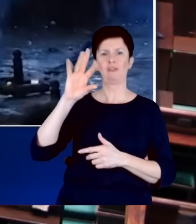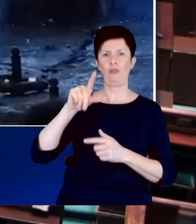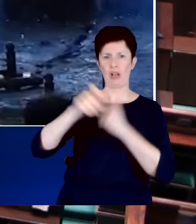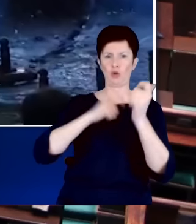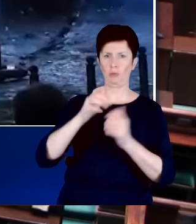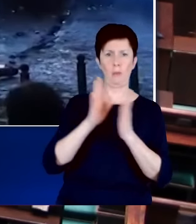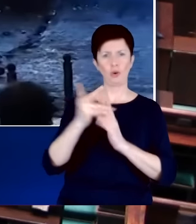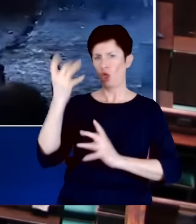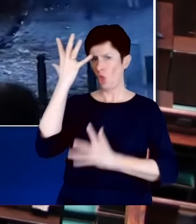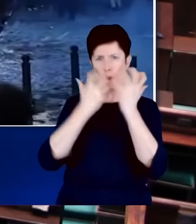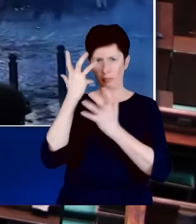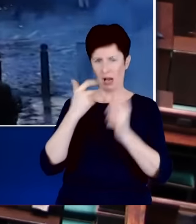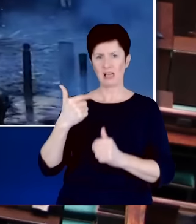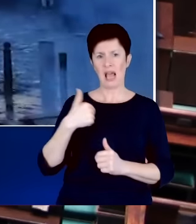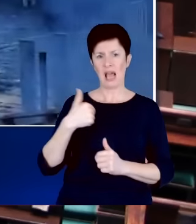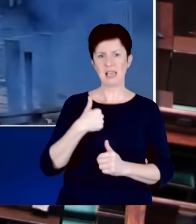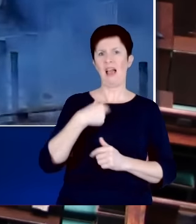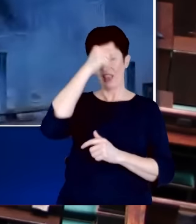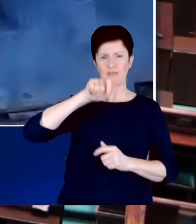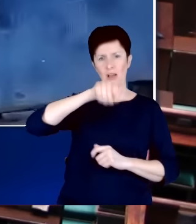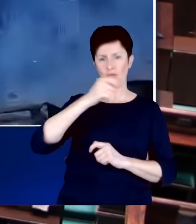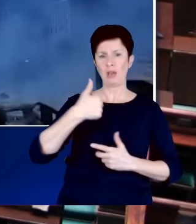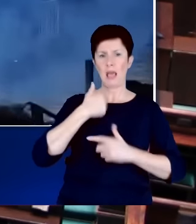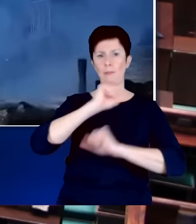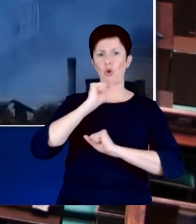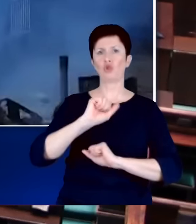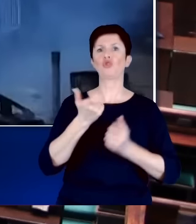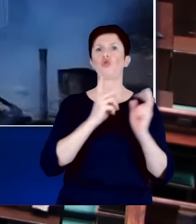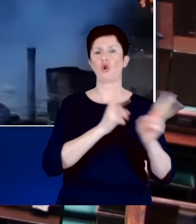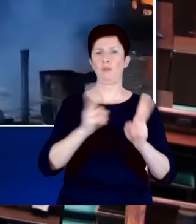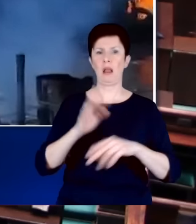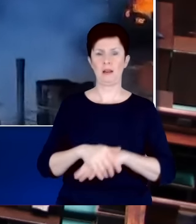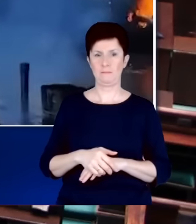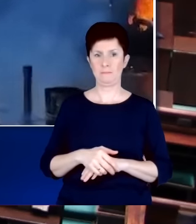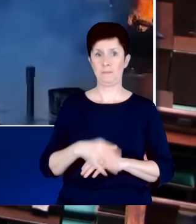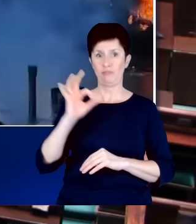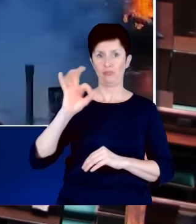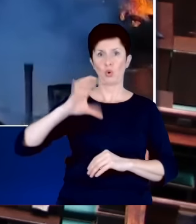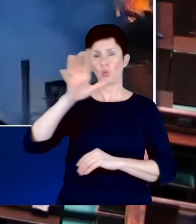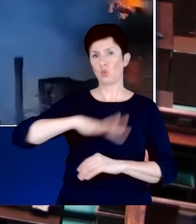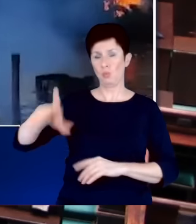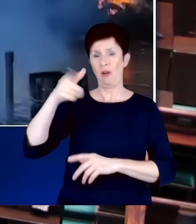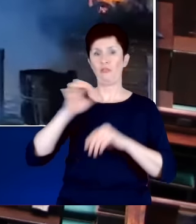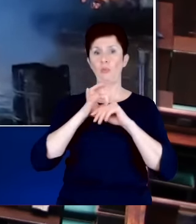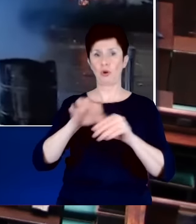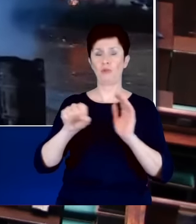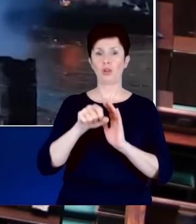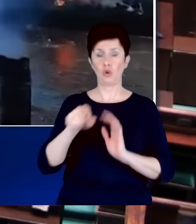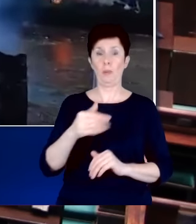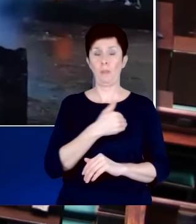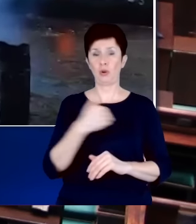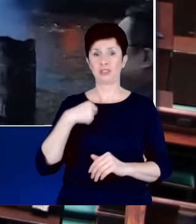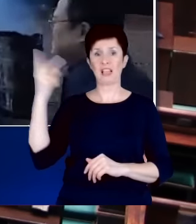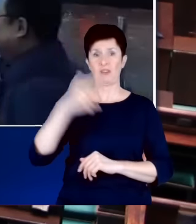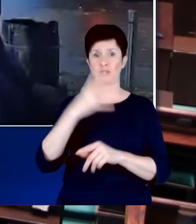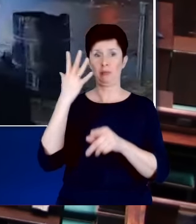imieniu i że bronimy normalności, ponieważ to, co pana grupa Renew wprowadziła, to, co Polska 2050